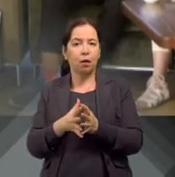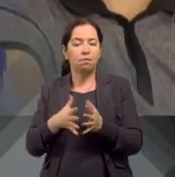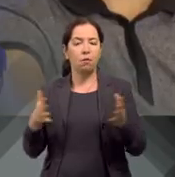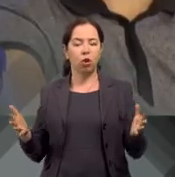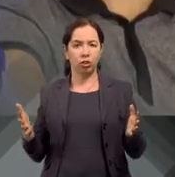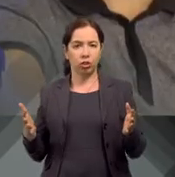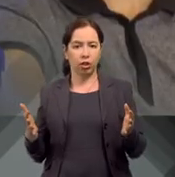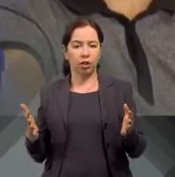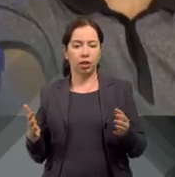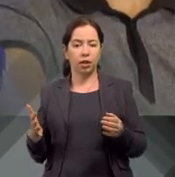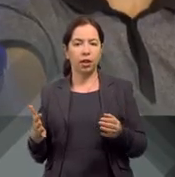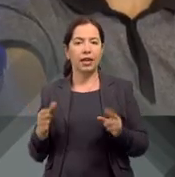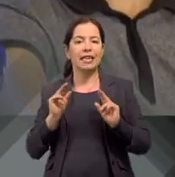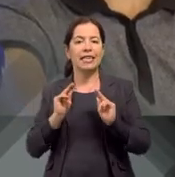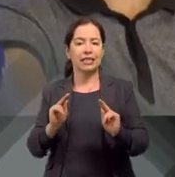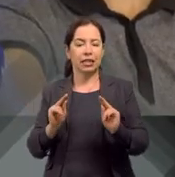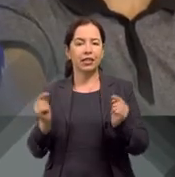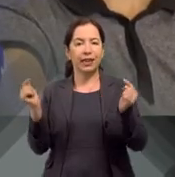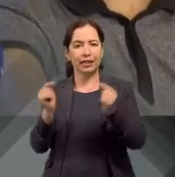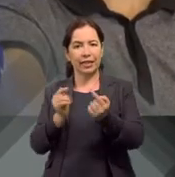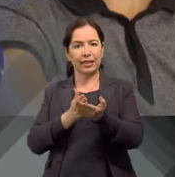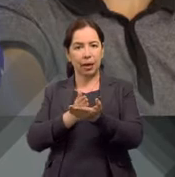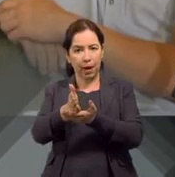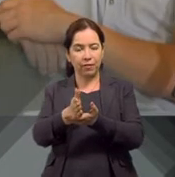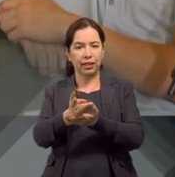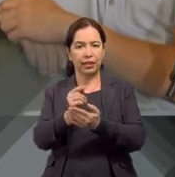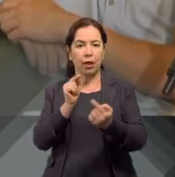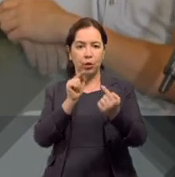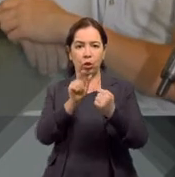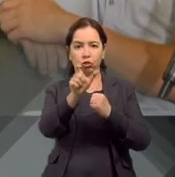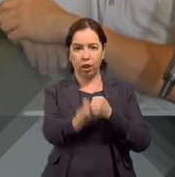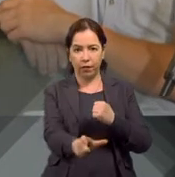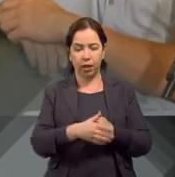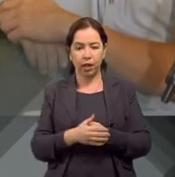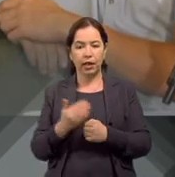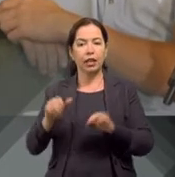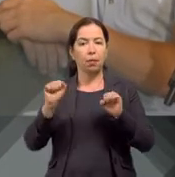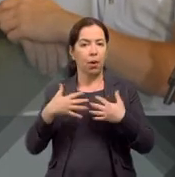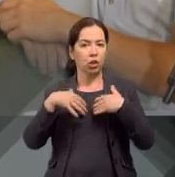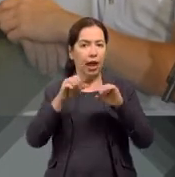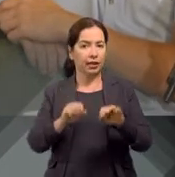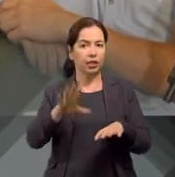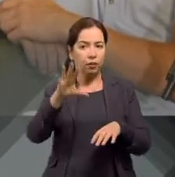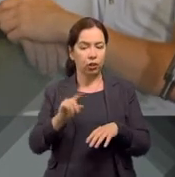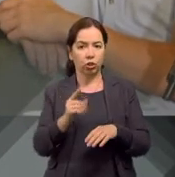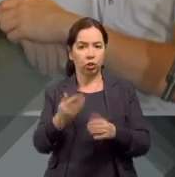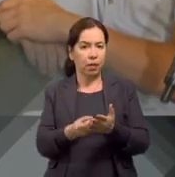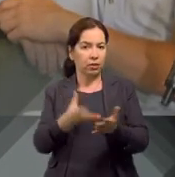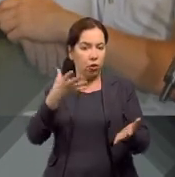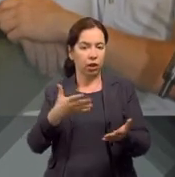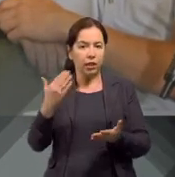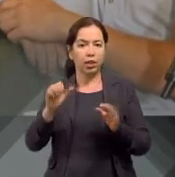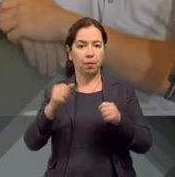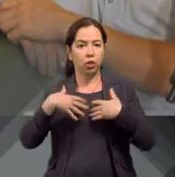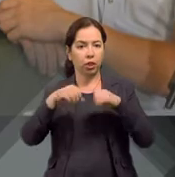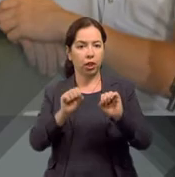больше чего-то все-таки искреннего и конкретно направленного на кого-то. Ты можешь отдать все, что тебе дорого. Ты можешь отдать, и ты